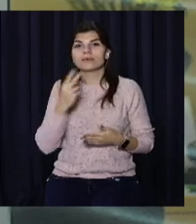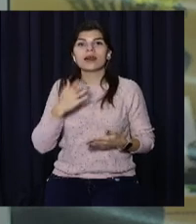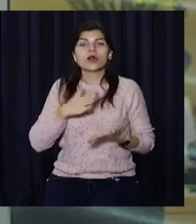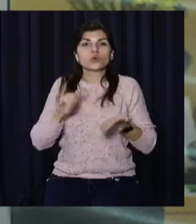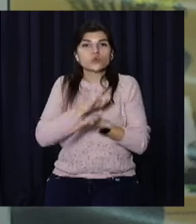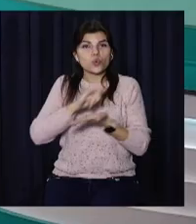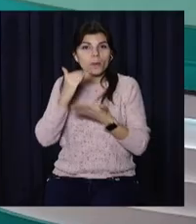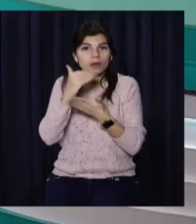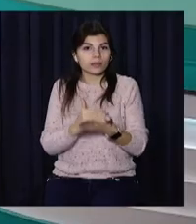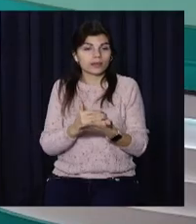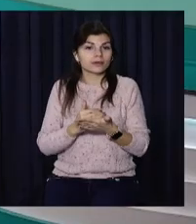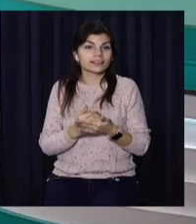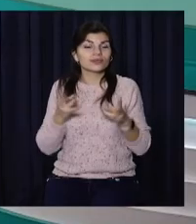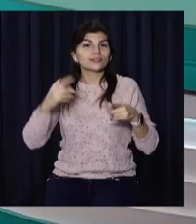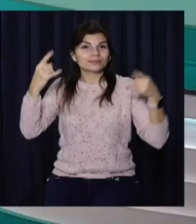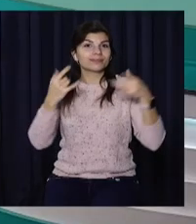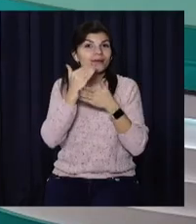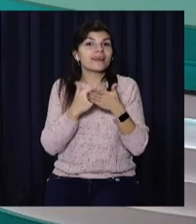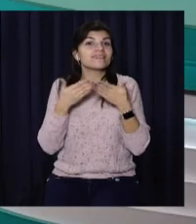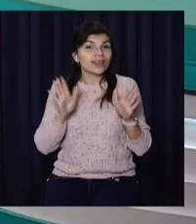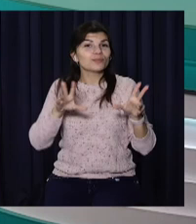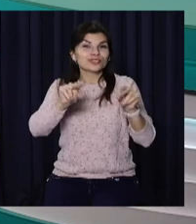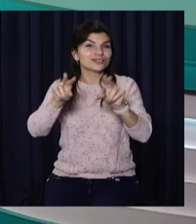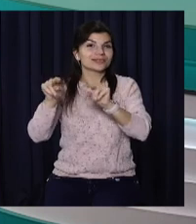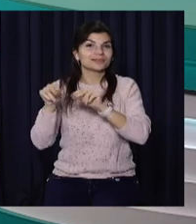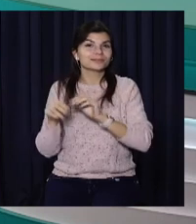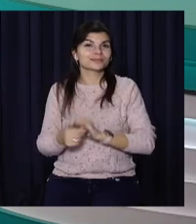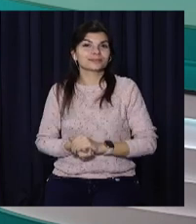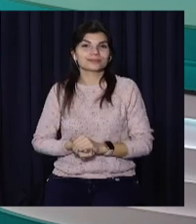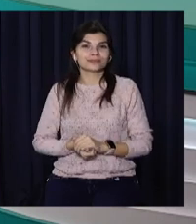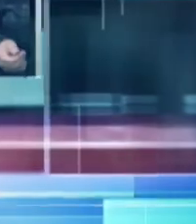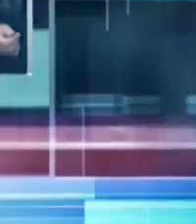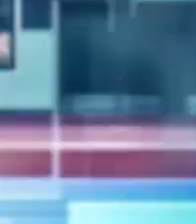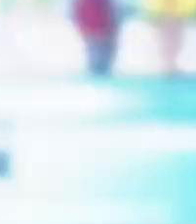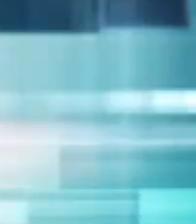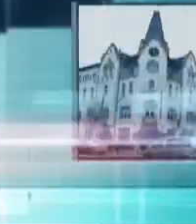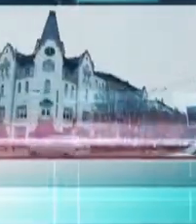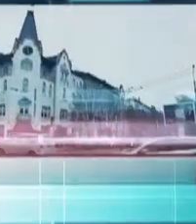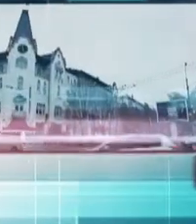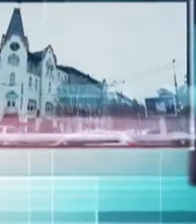YouTube-каналі. Залишайтесь відкритими, нехай щастить!